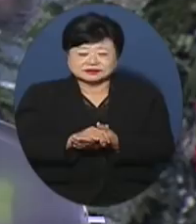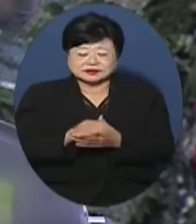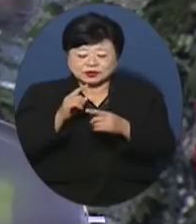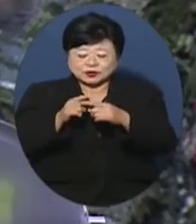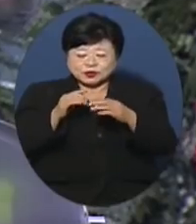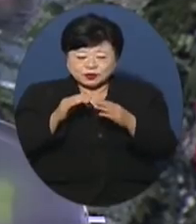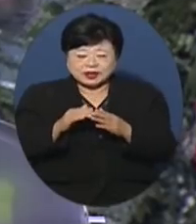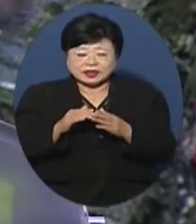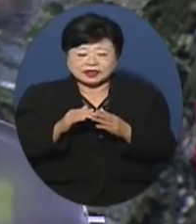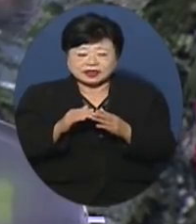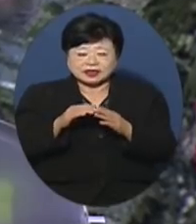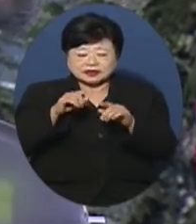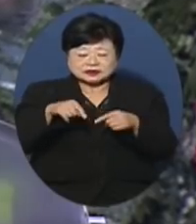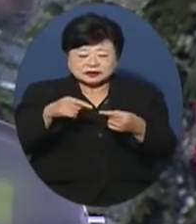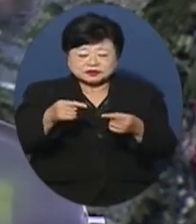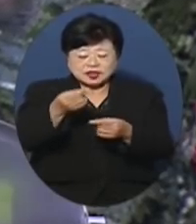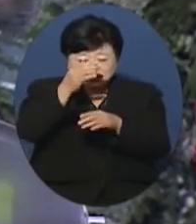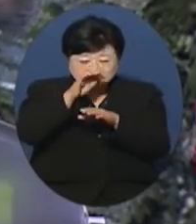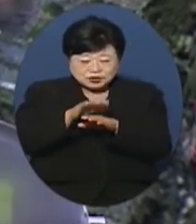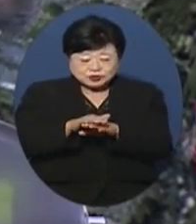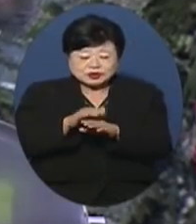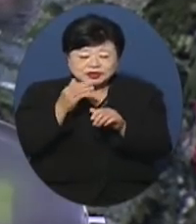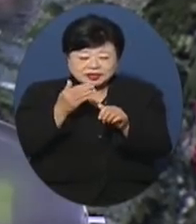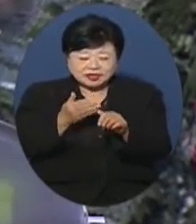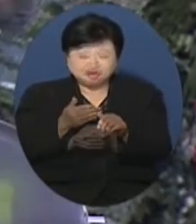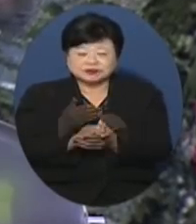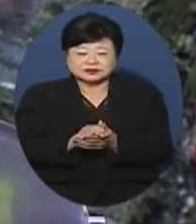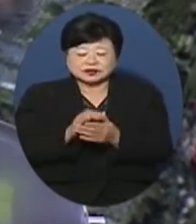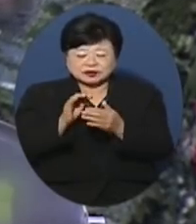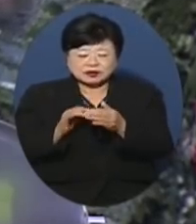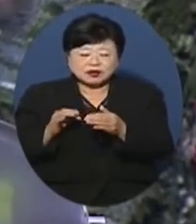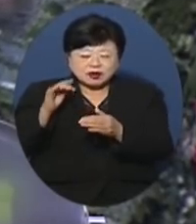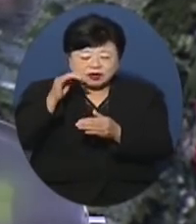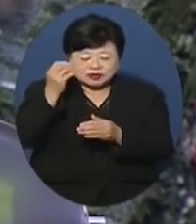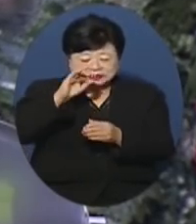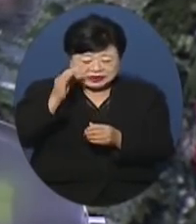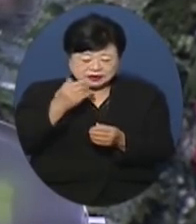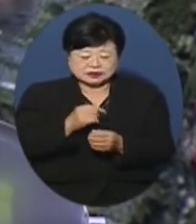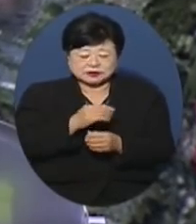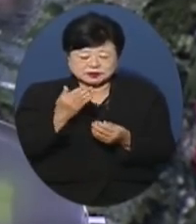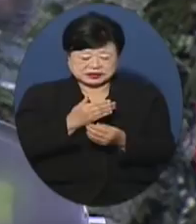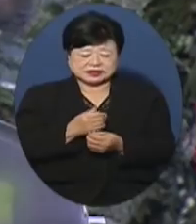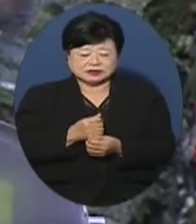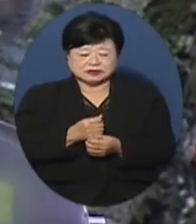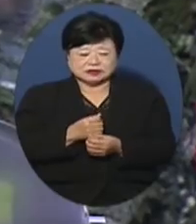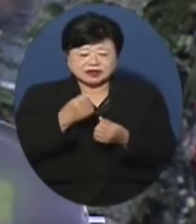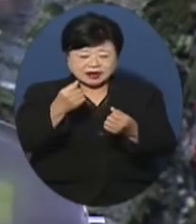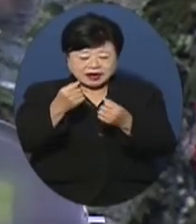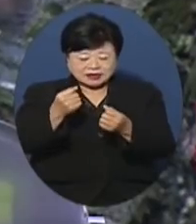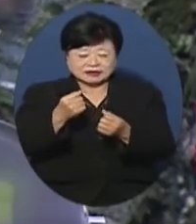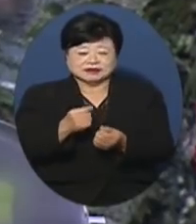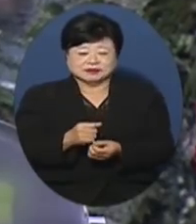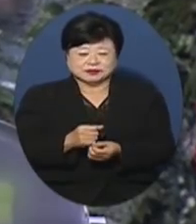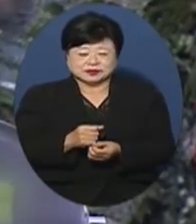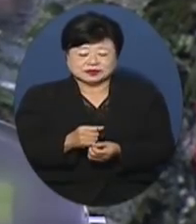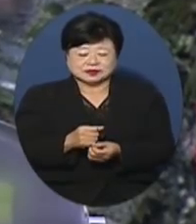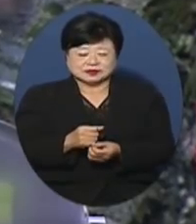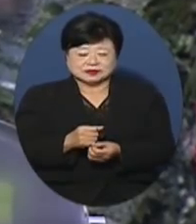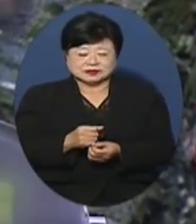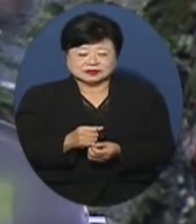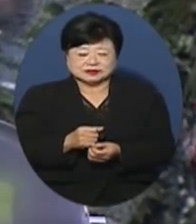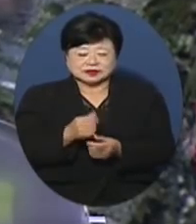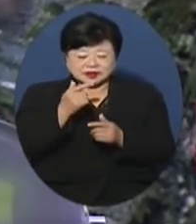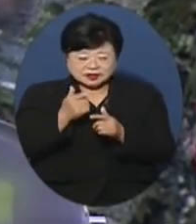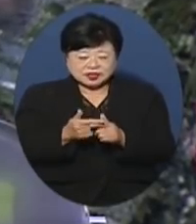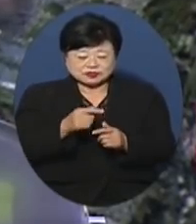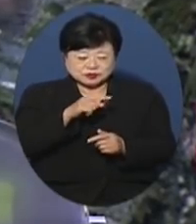교회에 찾아온 성도들에게 영혼이 잘됨같이 범사에 잘됨에 강건하게